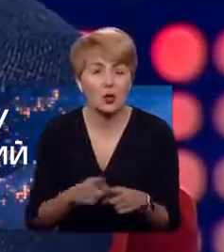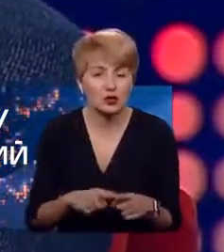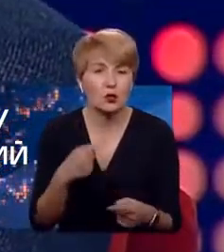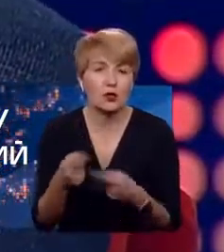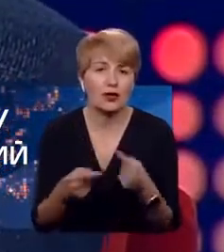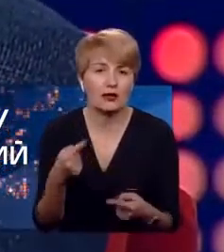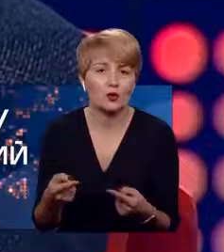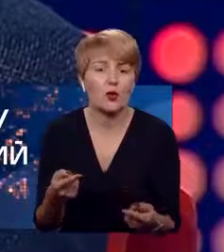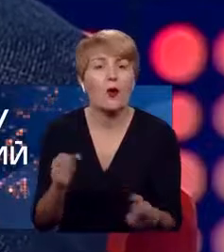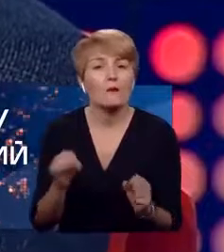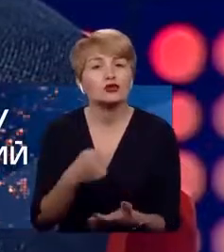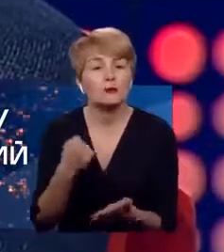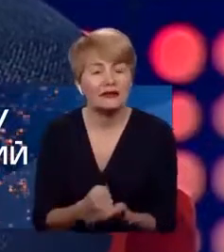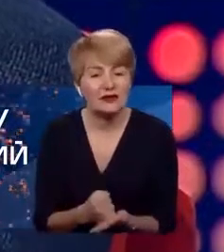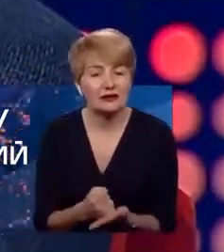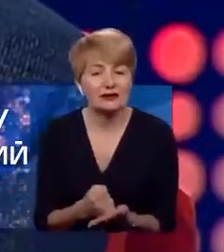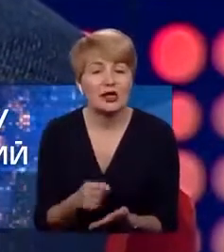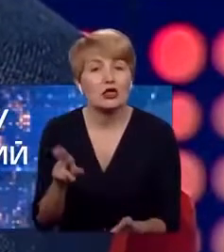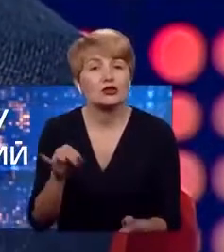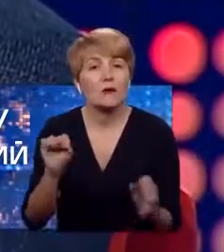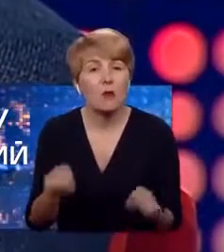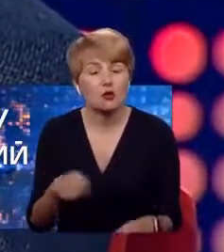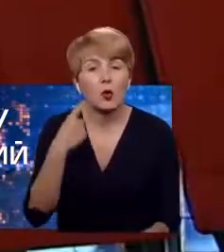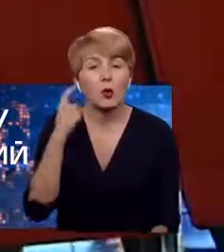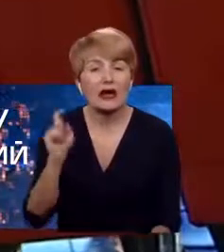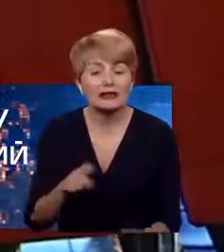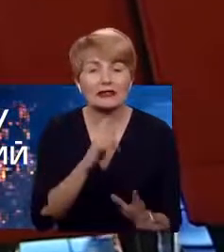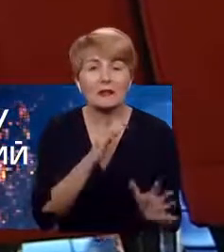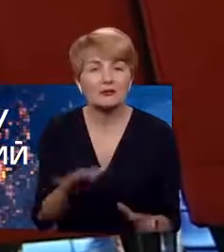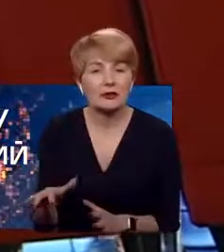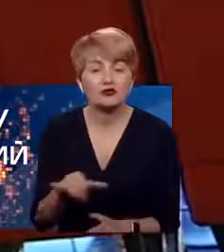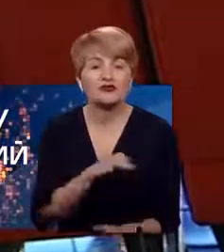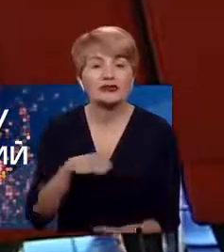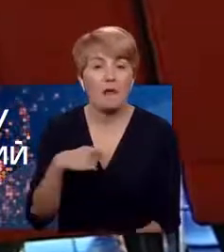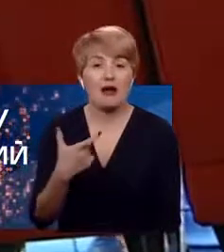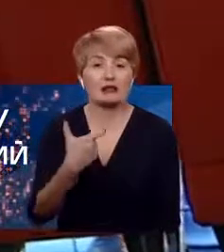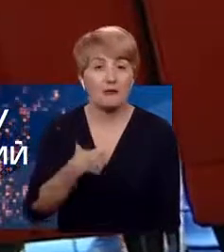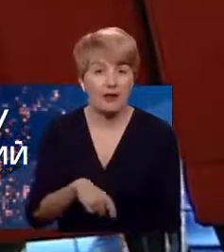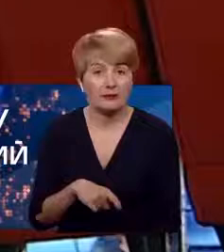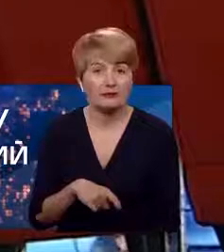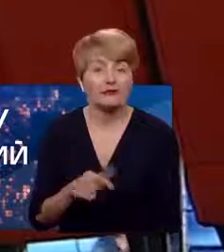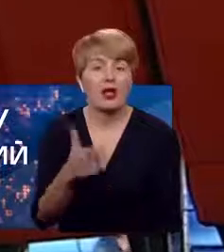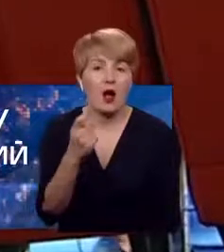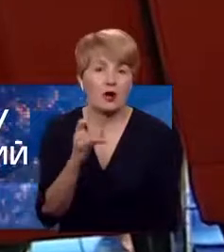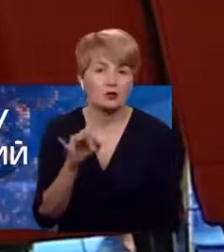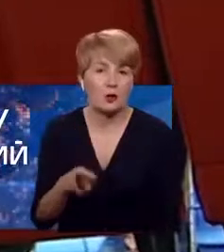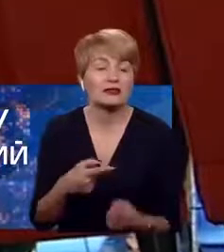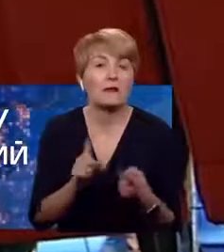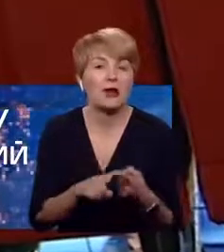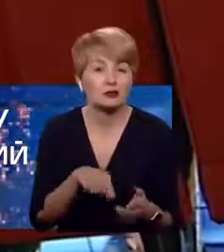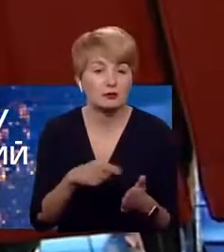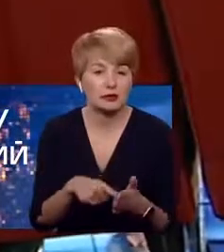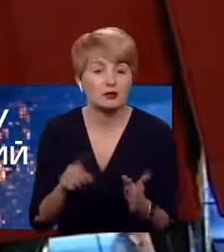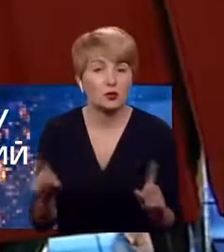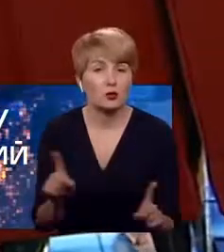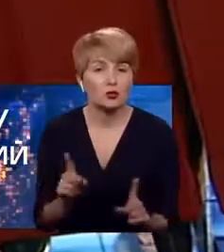легендою, а може підтвердити, скажіть, будь ласка, чи може Україна забезпечувати сама себе газом? Це перше питання, тому